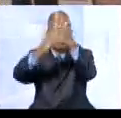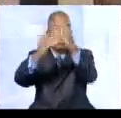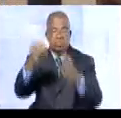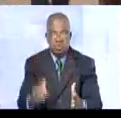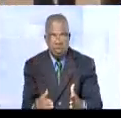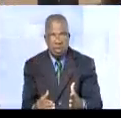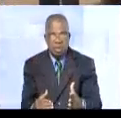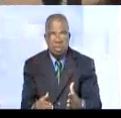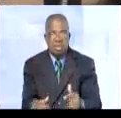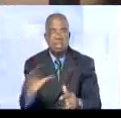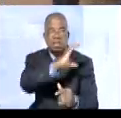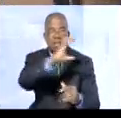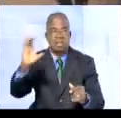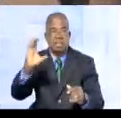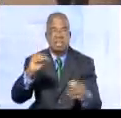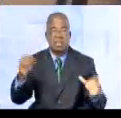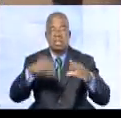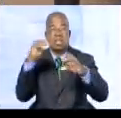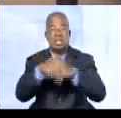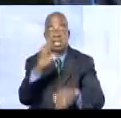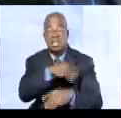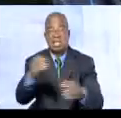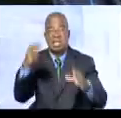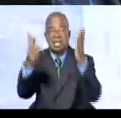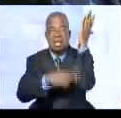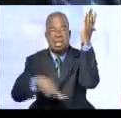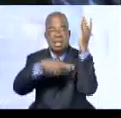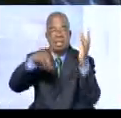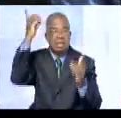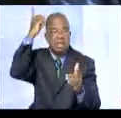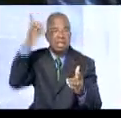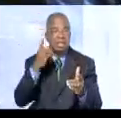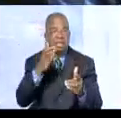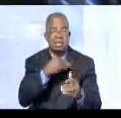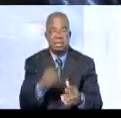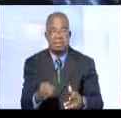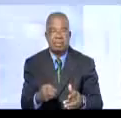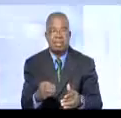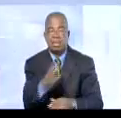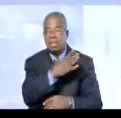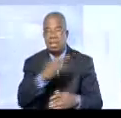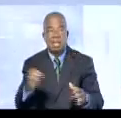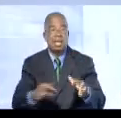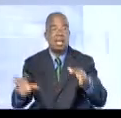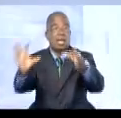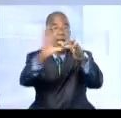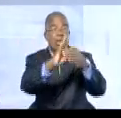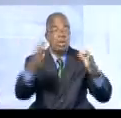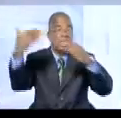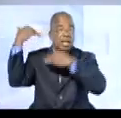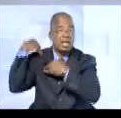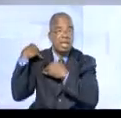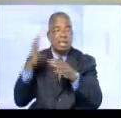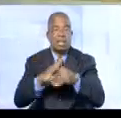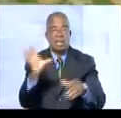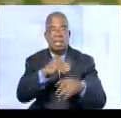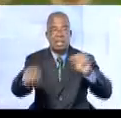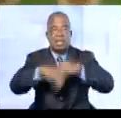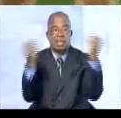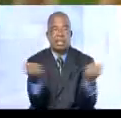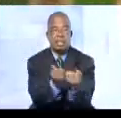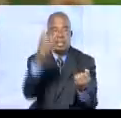centaine dans la région de Lodibois. La révélation a été faite par le coordonnateur national des COGES, Kwadio Kwame